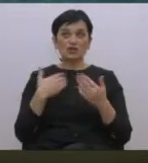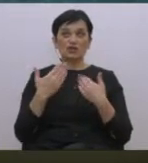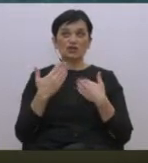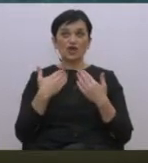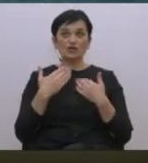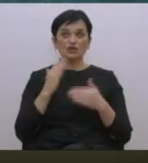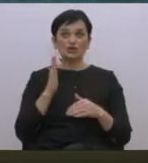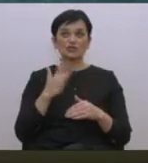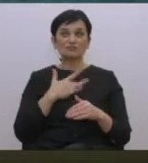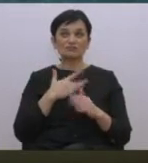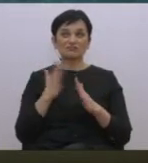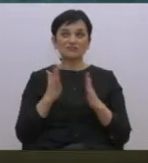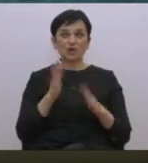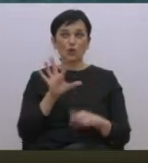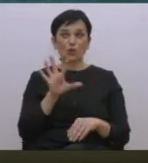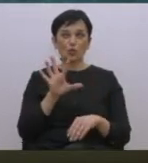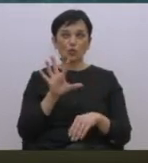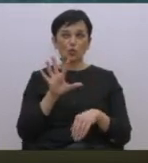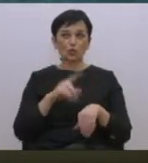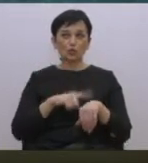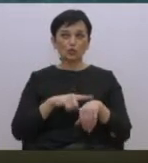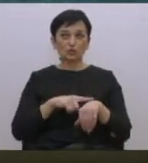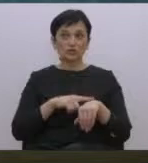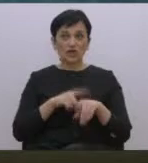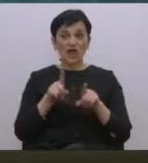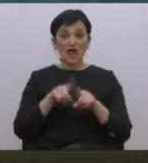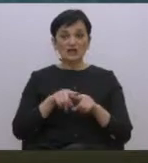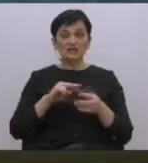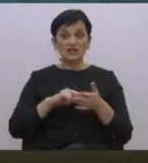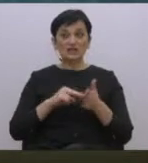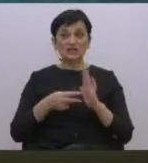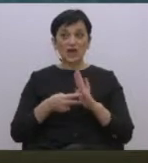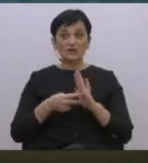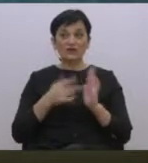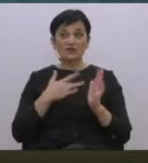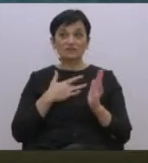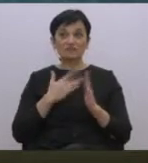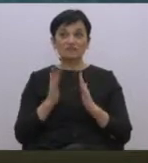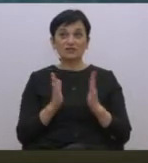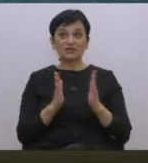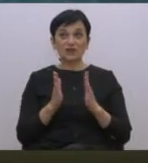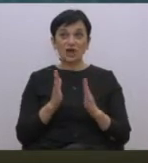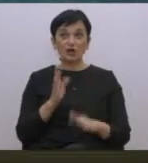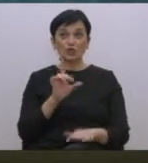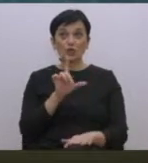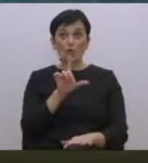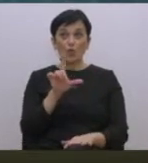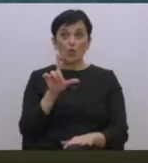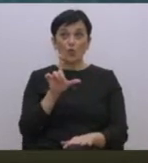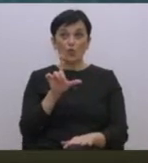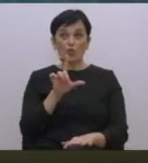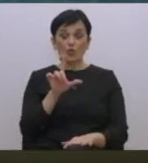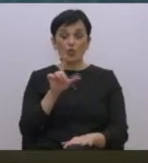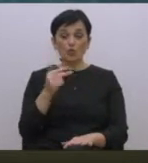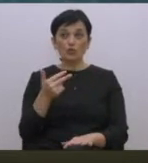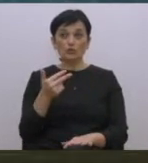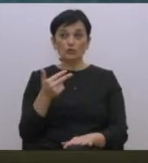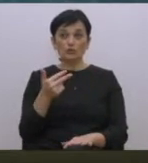kenchisqebi daakhlobit 5 saats. Așa cum așa David Gigmotron, tăcuit ori saat istu samis